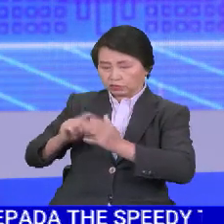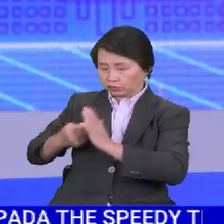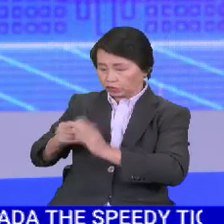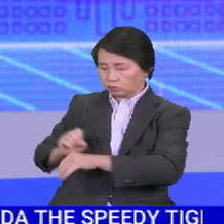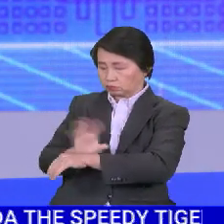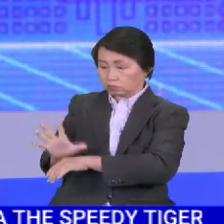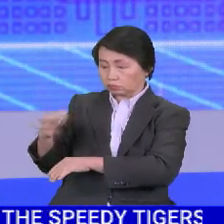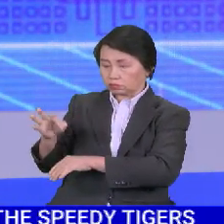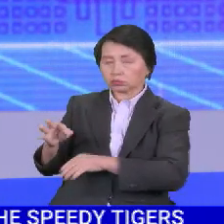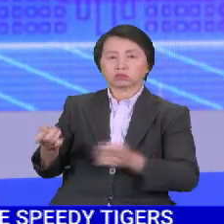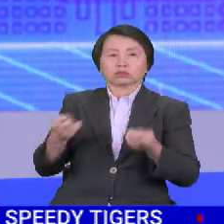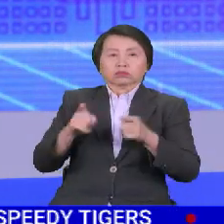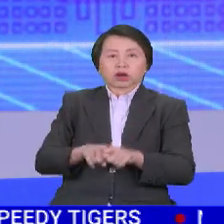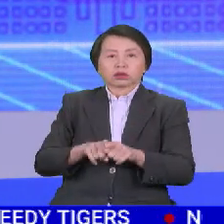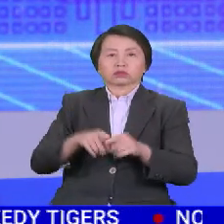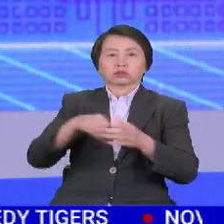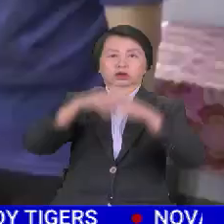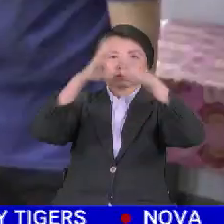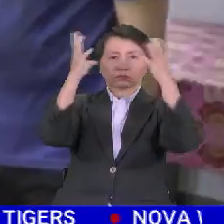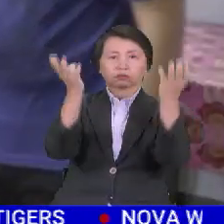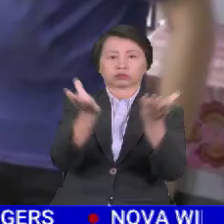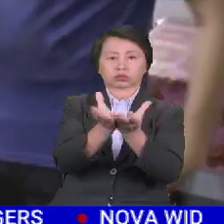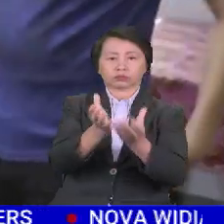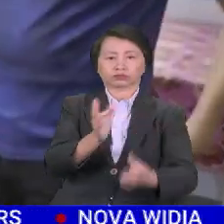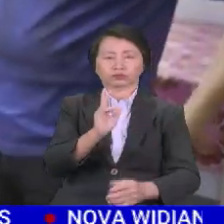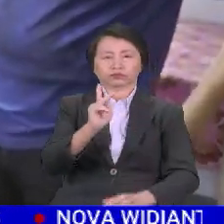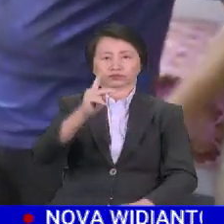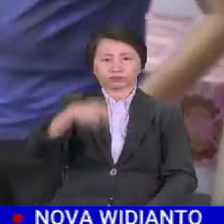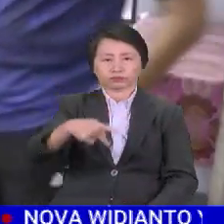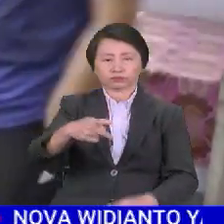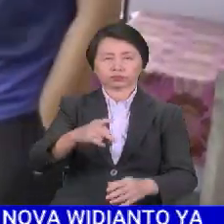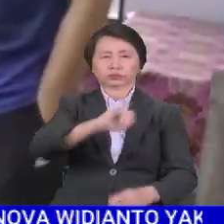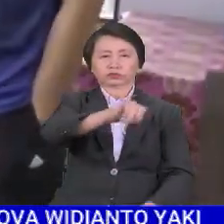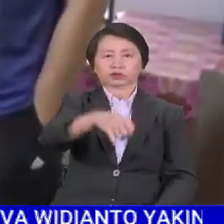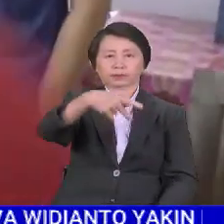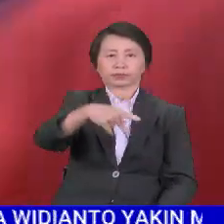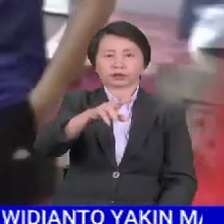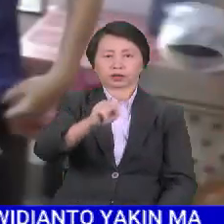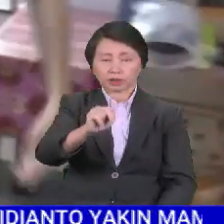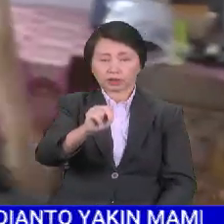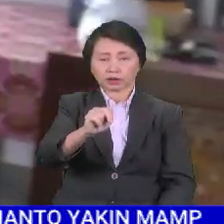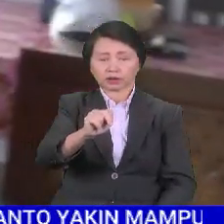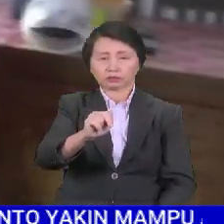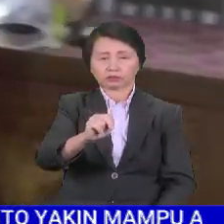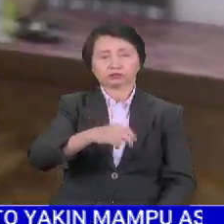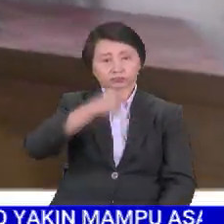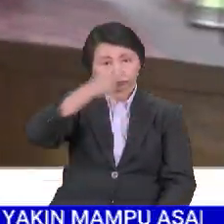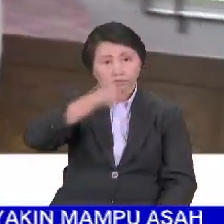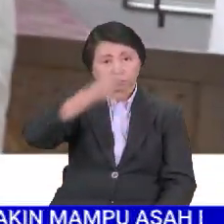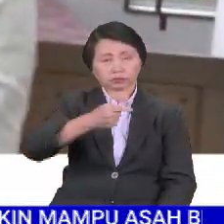COVID-19 melanda dunia. Ketua Pengarah Jabatan Pendaftaran Negara JPN, Dato' Ruslin Jusoh